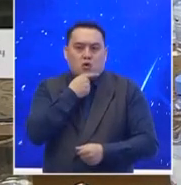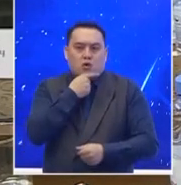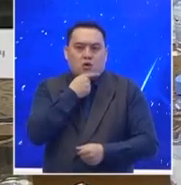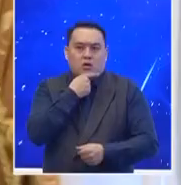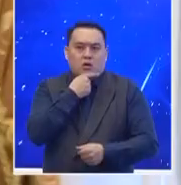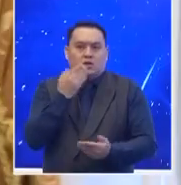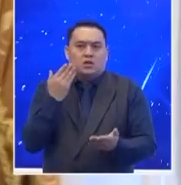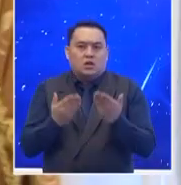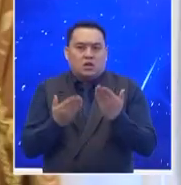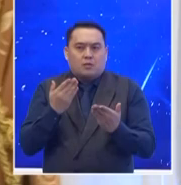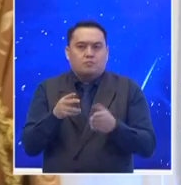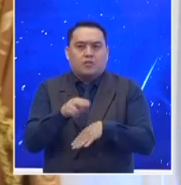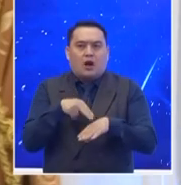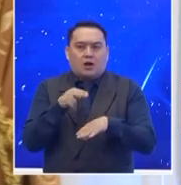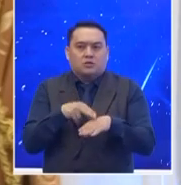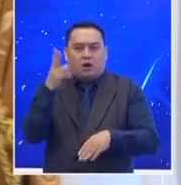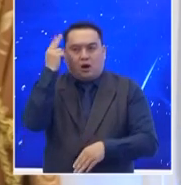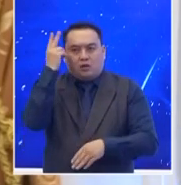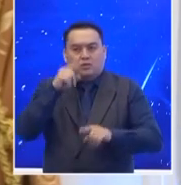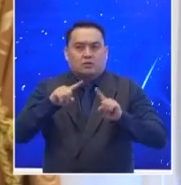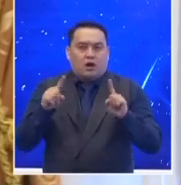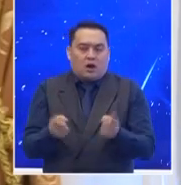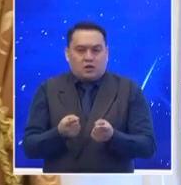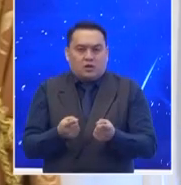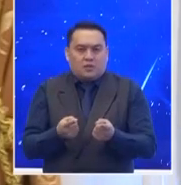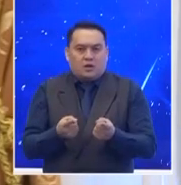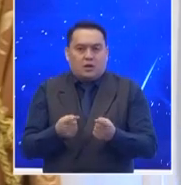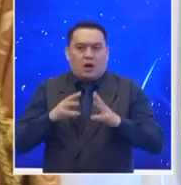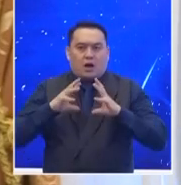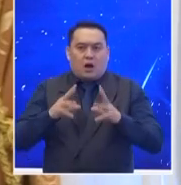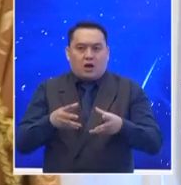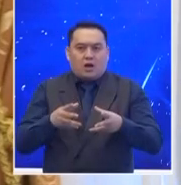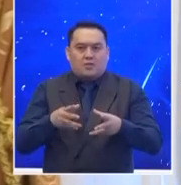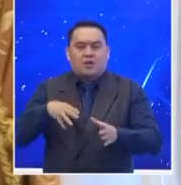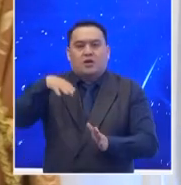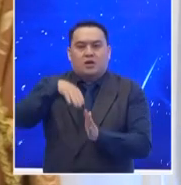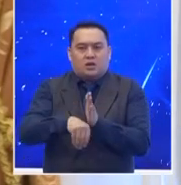ба? Жоқ әлде полицияның санын азайтып, анау әлемдік рейтингке